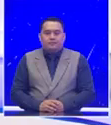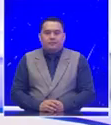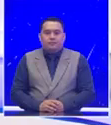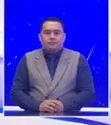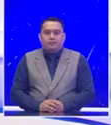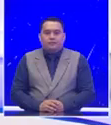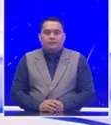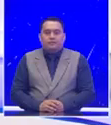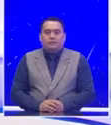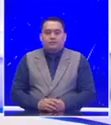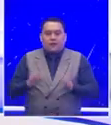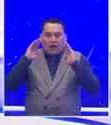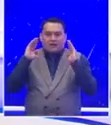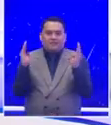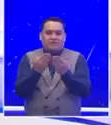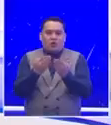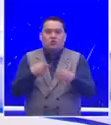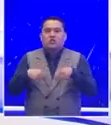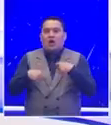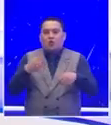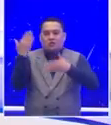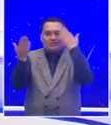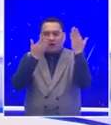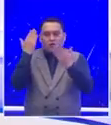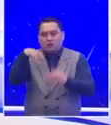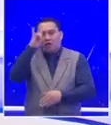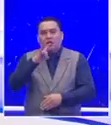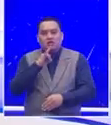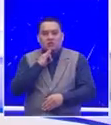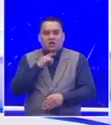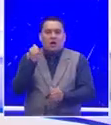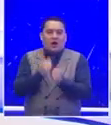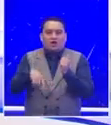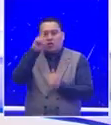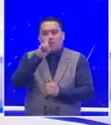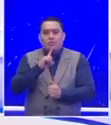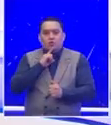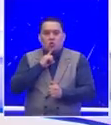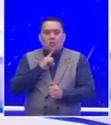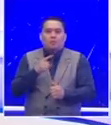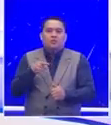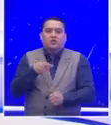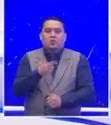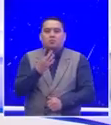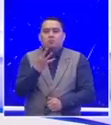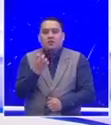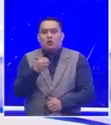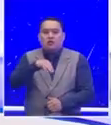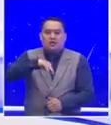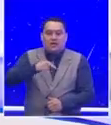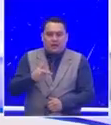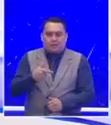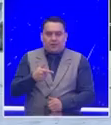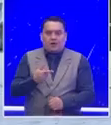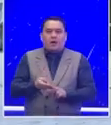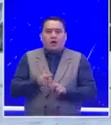В период карантина сеть самых крупных торгово-развлекательных центров Казахстана ежемесячно будет терять около 1,5 миллиардов тенге.